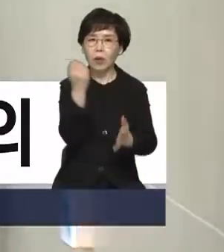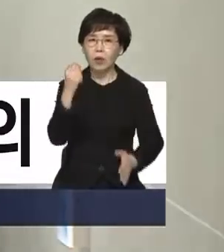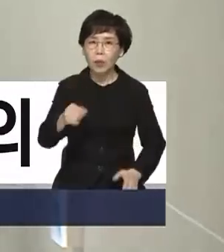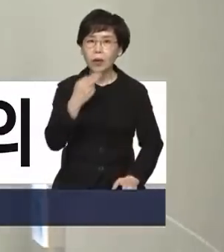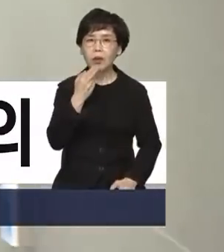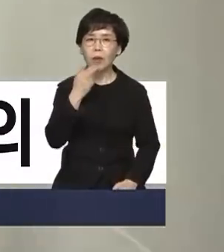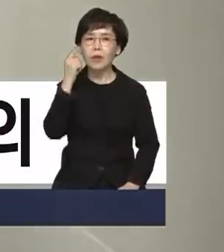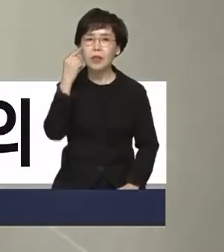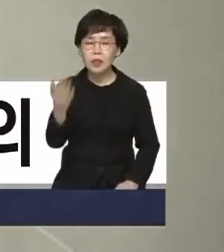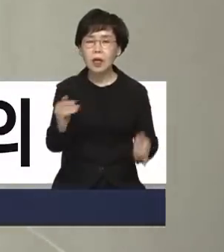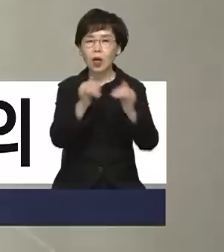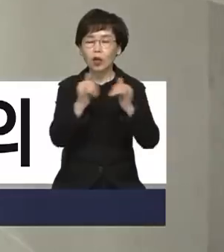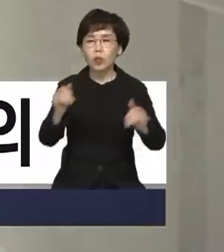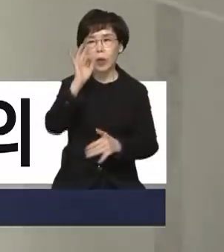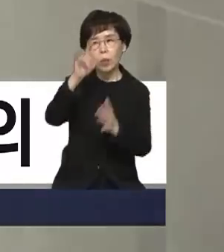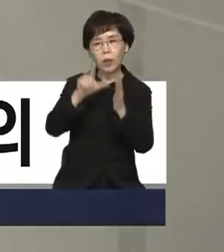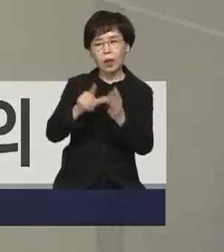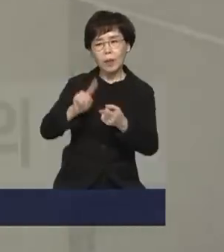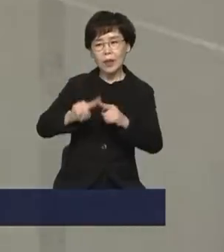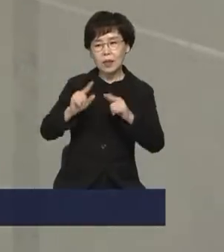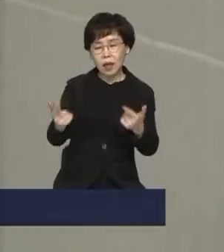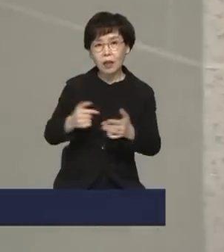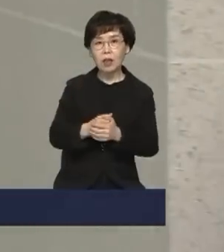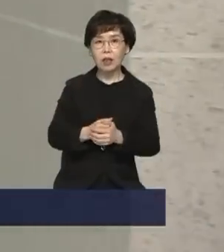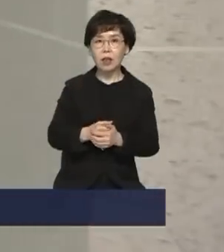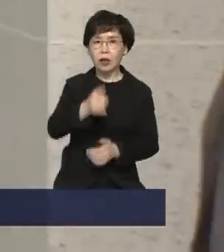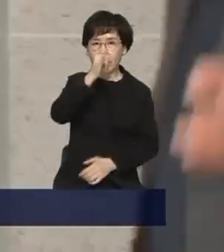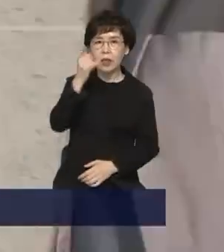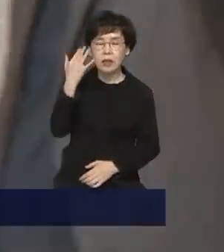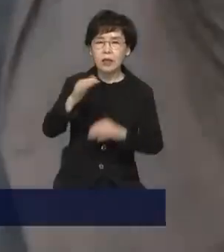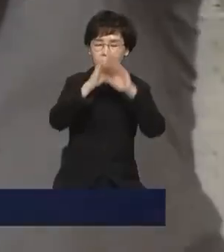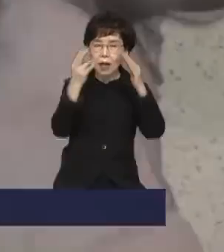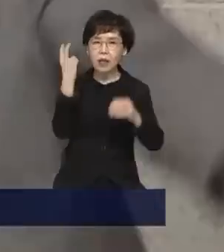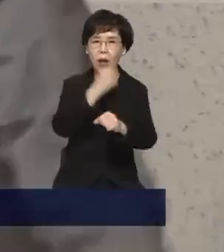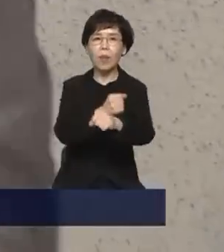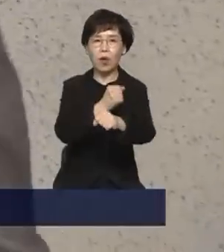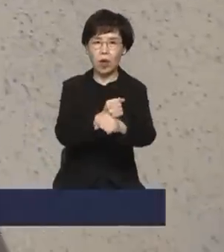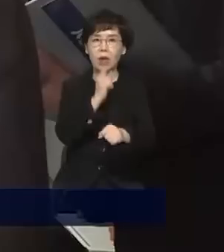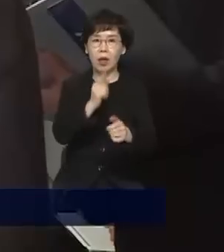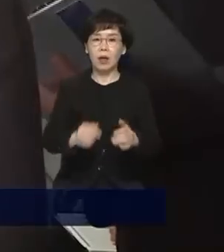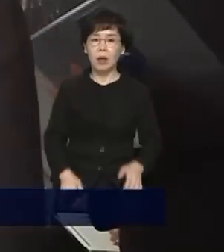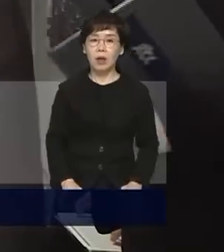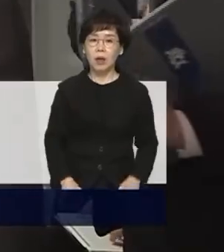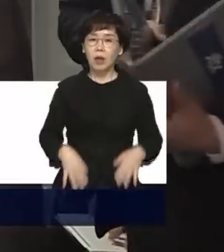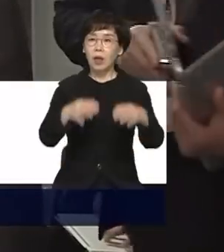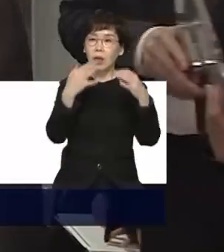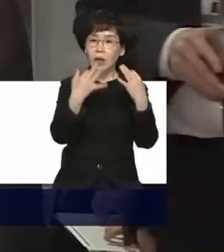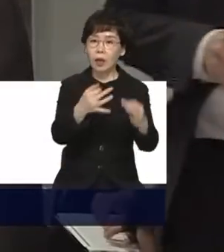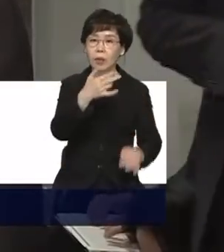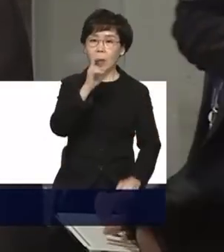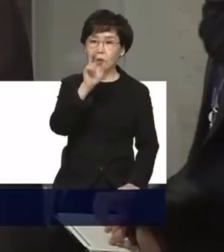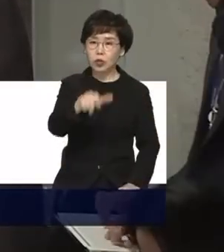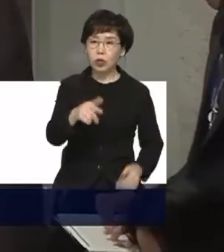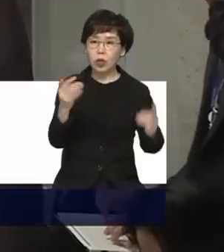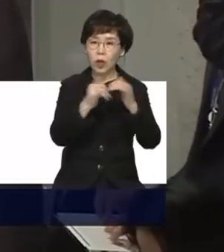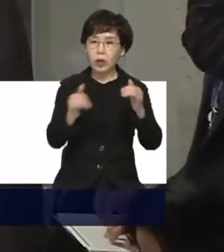없는지 국민 눈높이에 맞지 않는 부분들을 전부 다 살펴보겠다는 겁니다. 김남국